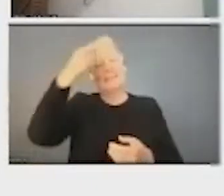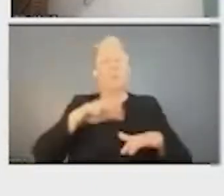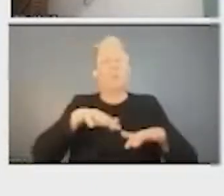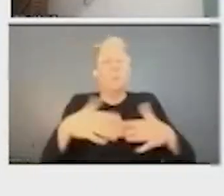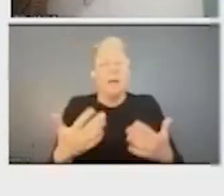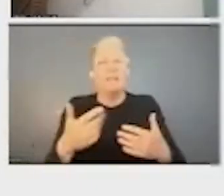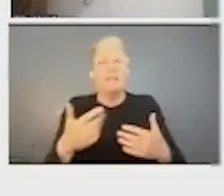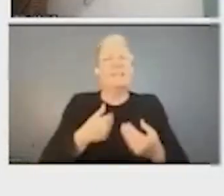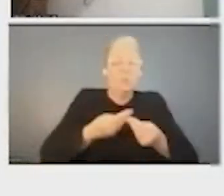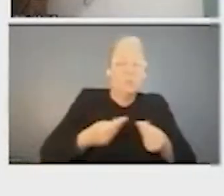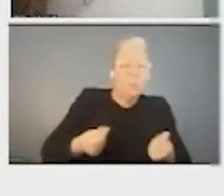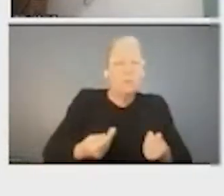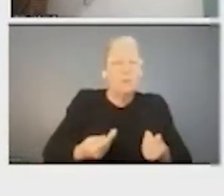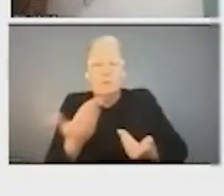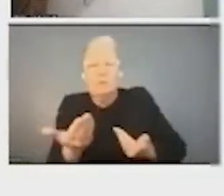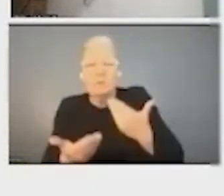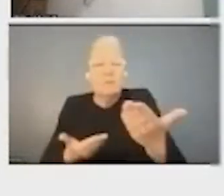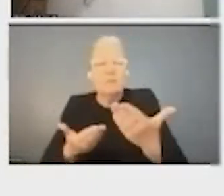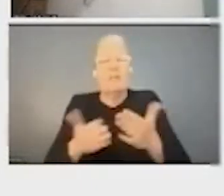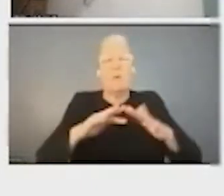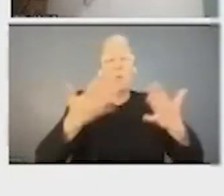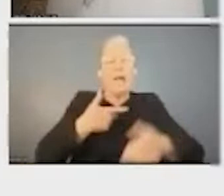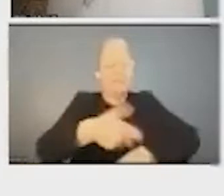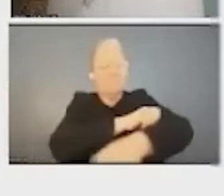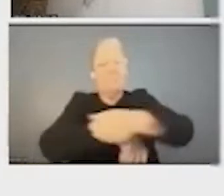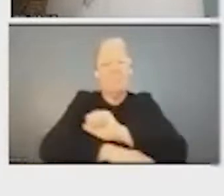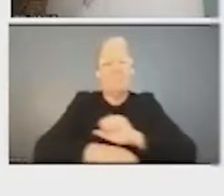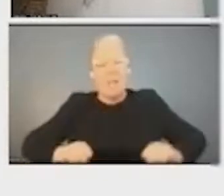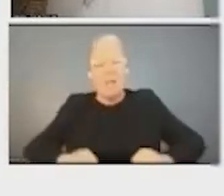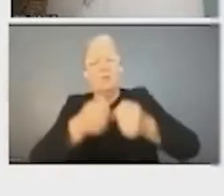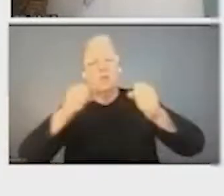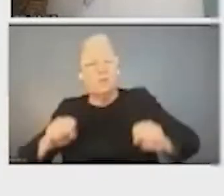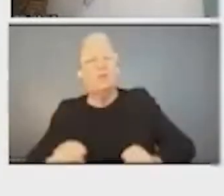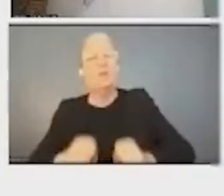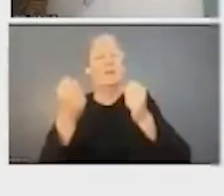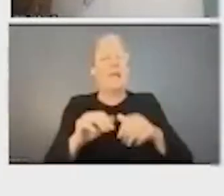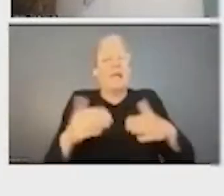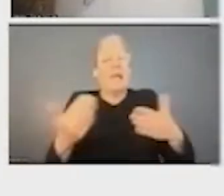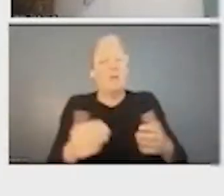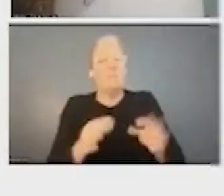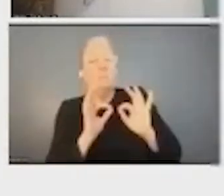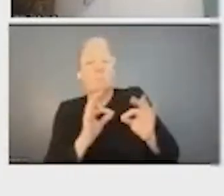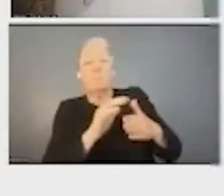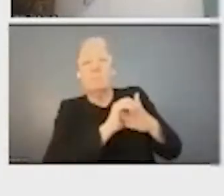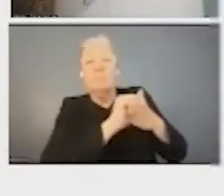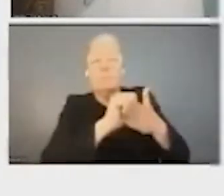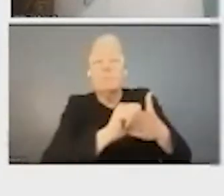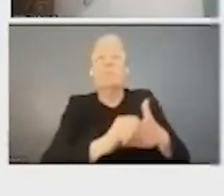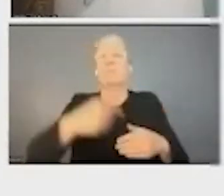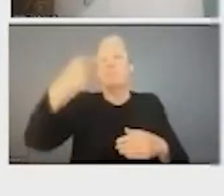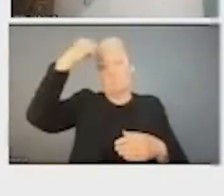وهذا الوقت لاتخذ القرارات المناسبة المفيدة والمثمرة